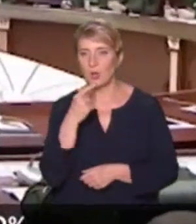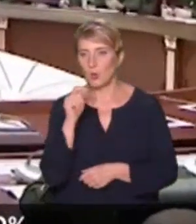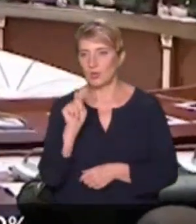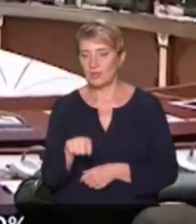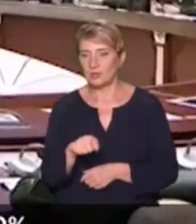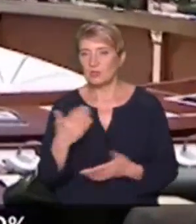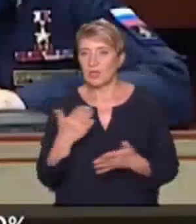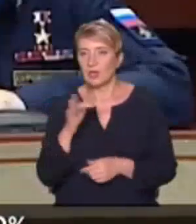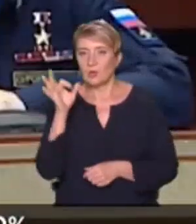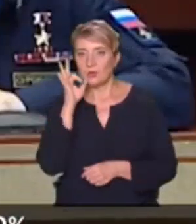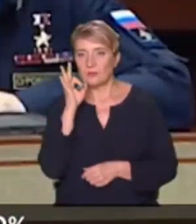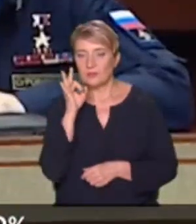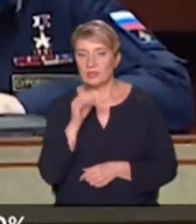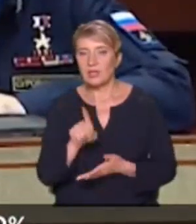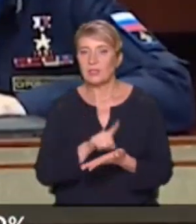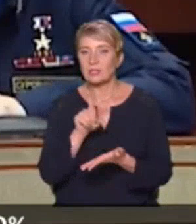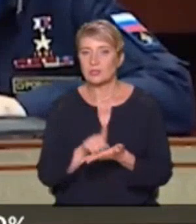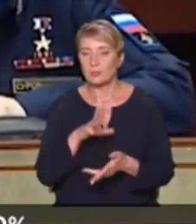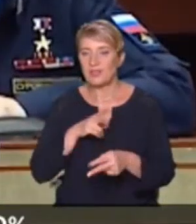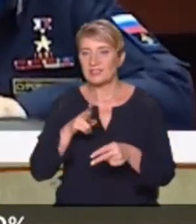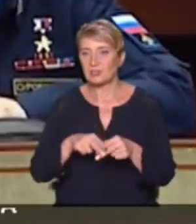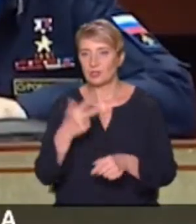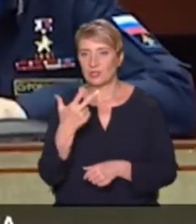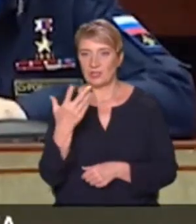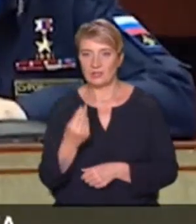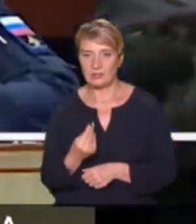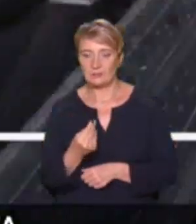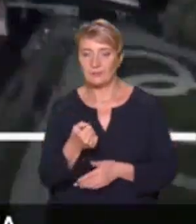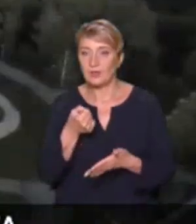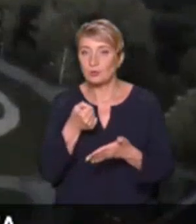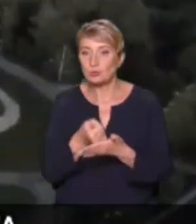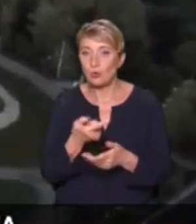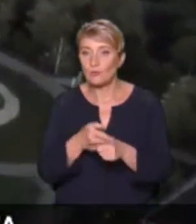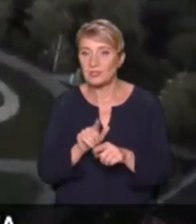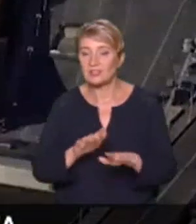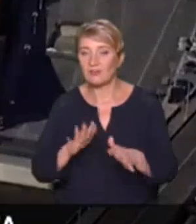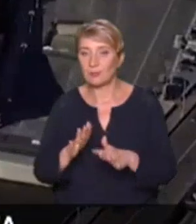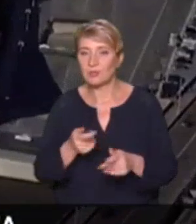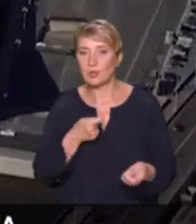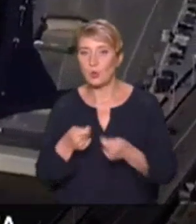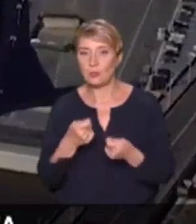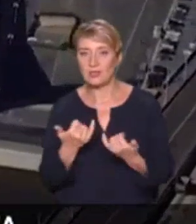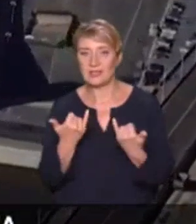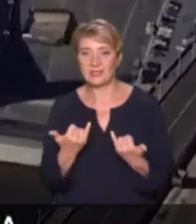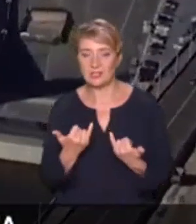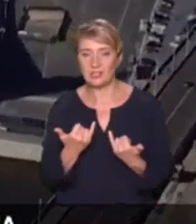яку, нагадаю, мали завершити за три дні. У такому випадку до управління може взятися нинішній мер